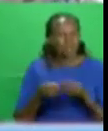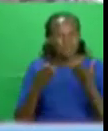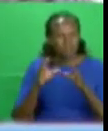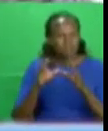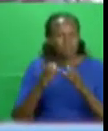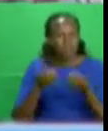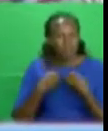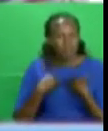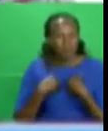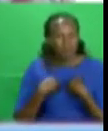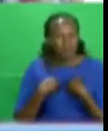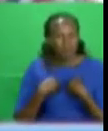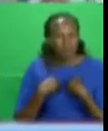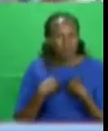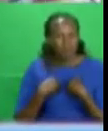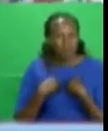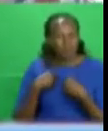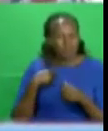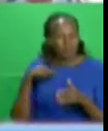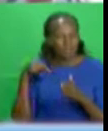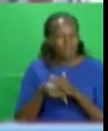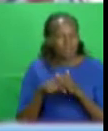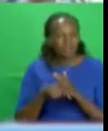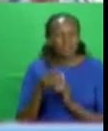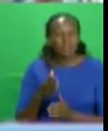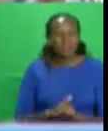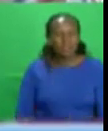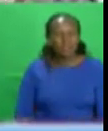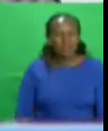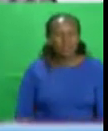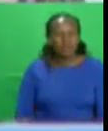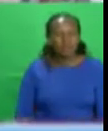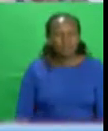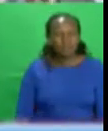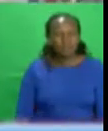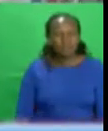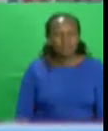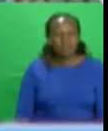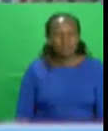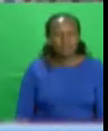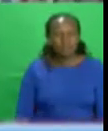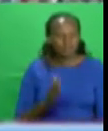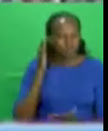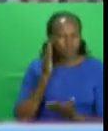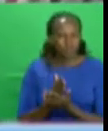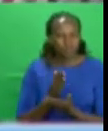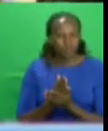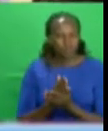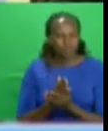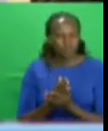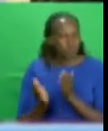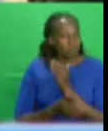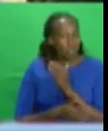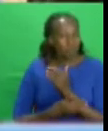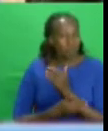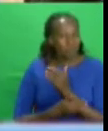akapewa. Mimi siko nje niko ndani. Uko ndani ya serikali. Hii Jubilee kweli? Yaani iko mbaya hivi. Duru